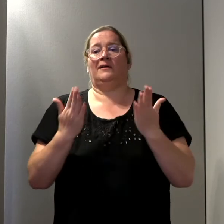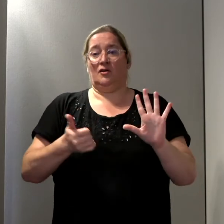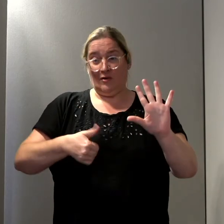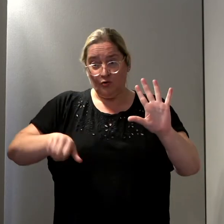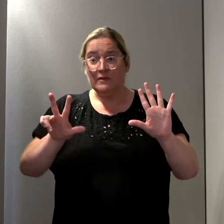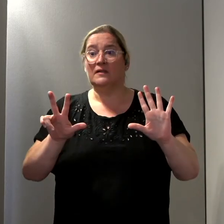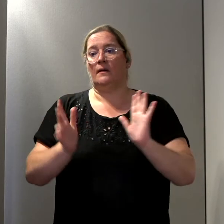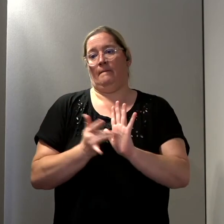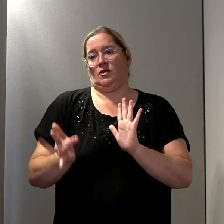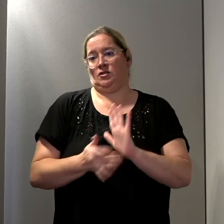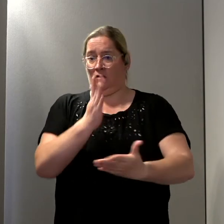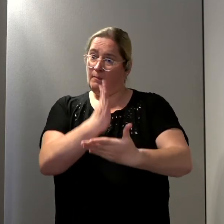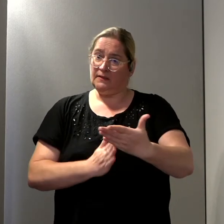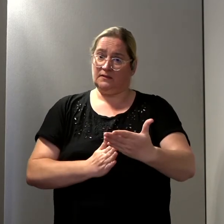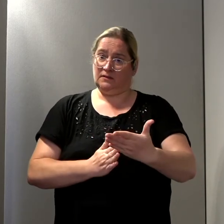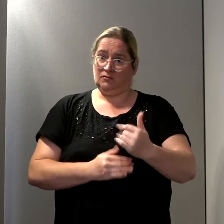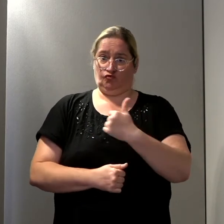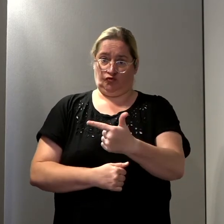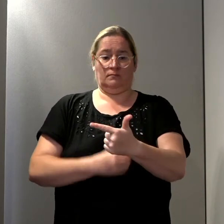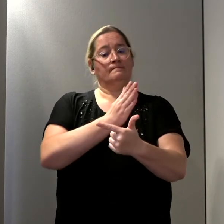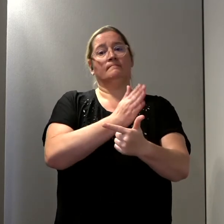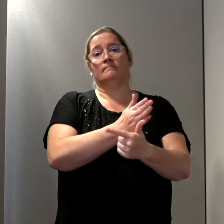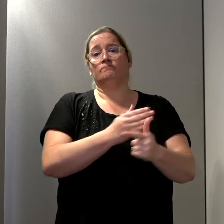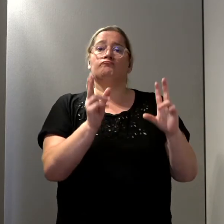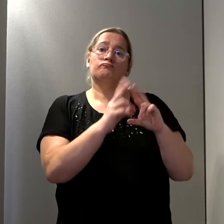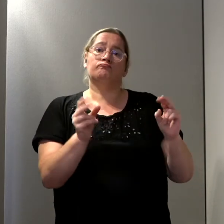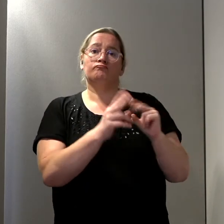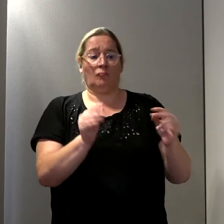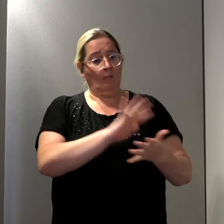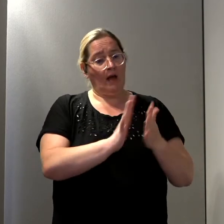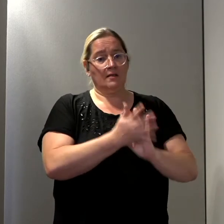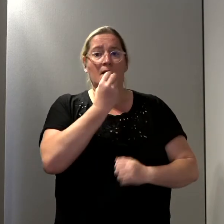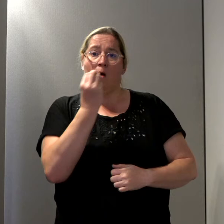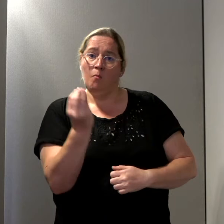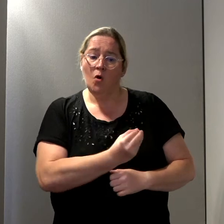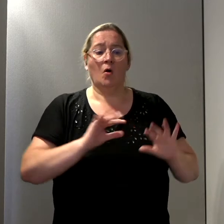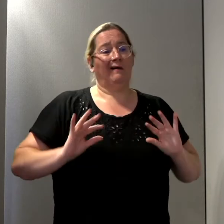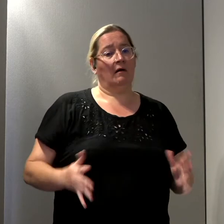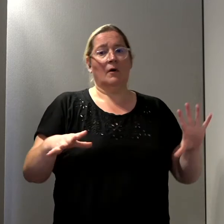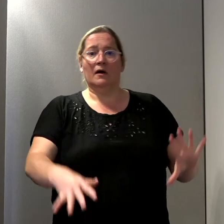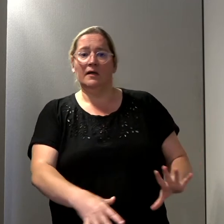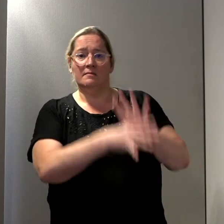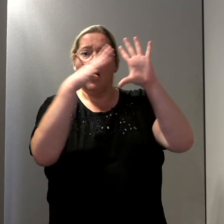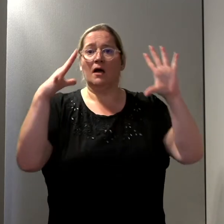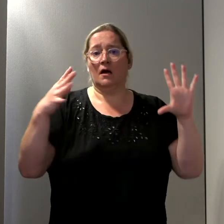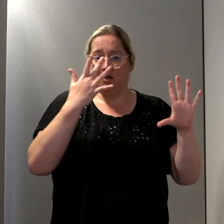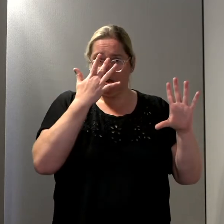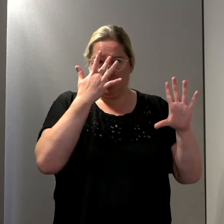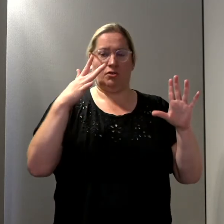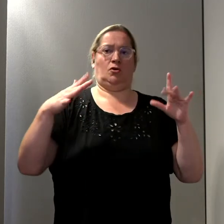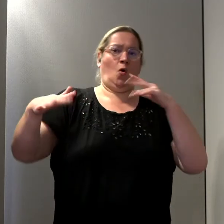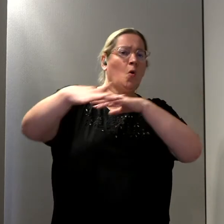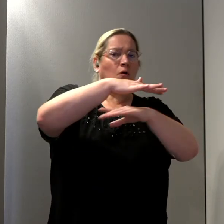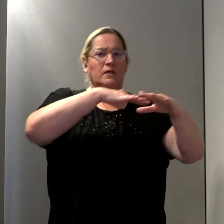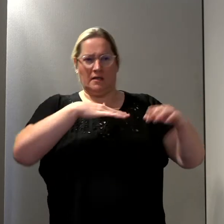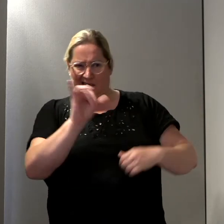en 2 parties. La première partie aborde les bonnes pratiques qui s'appliquent à toute image, comment décrire selon le